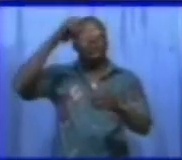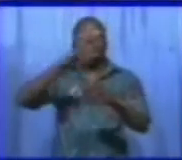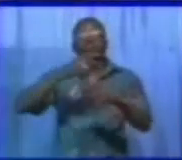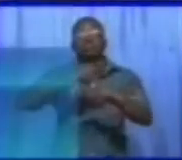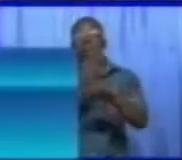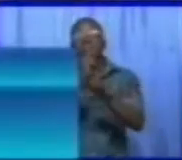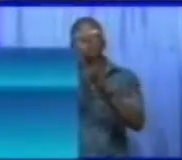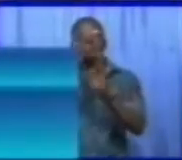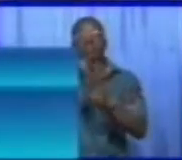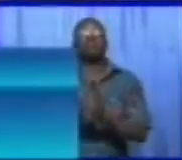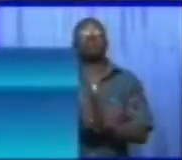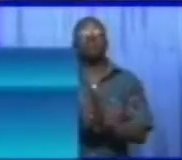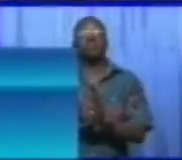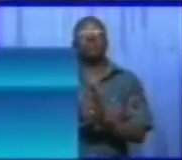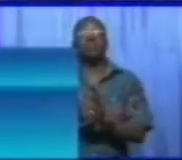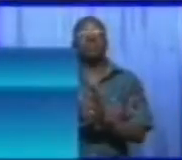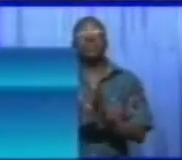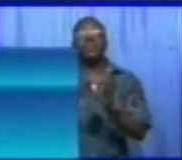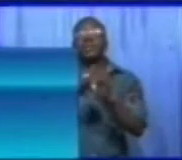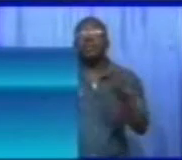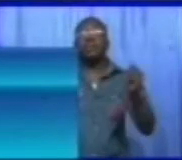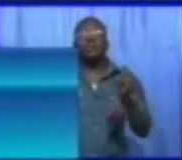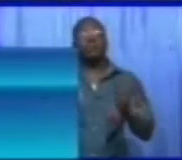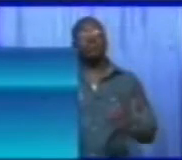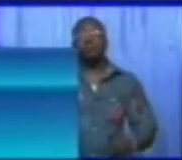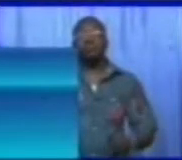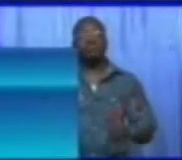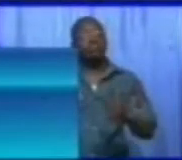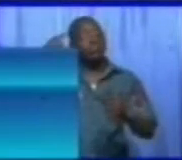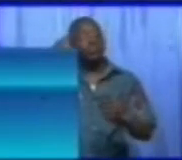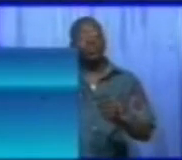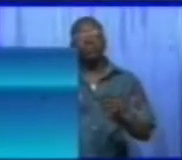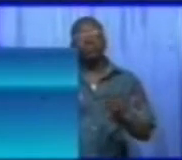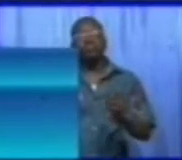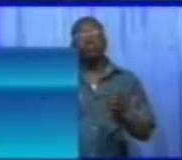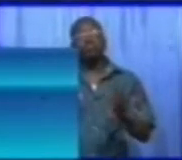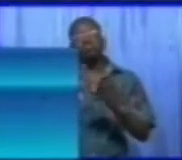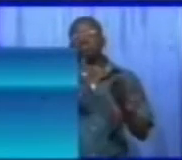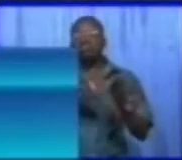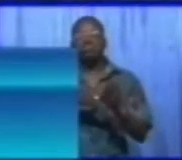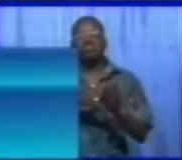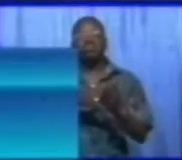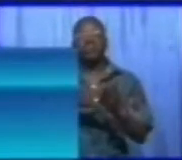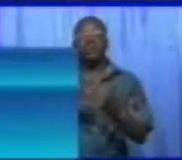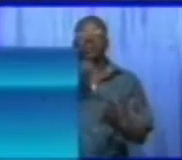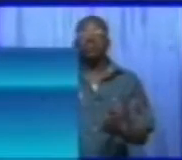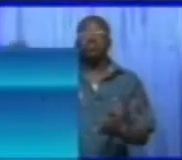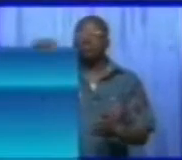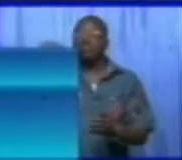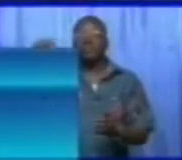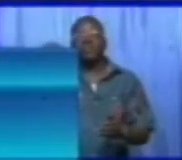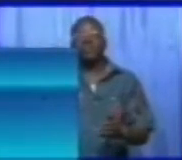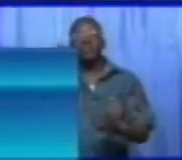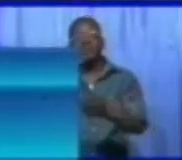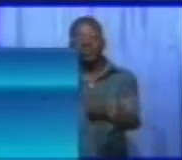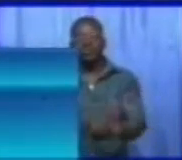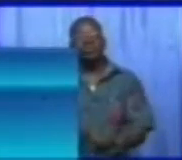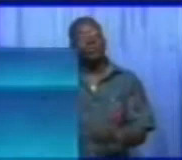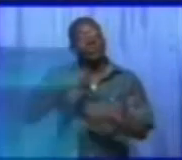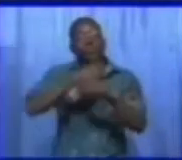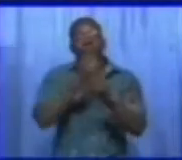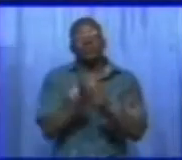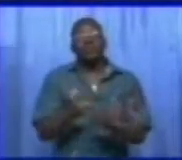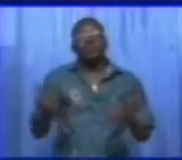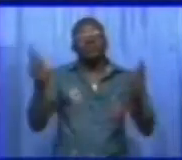production sans trop souvent nous assurer si cette production rencontre un marché. Et ce